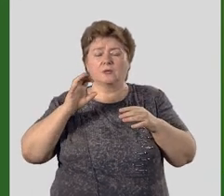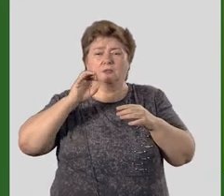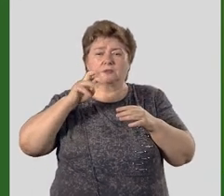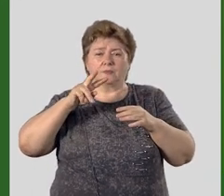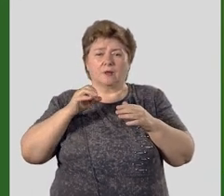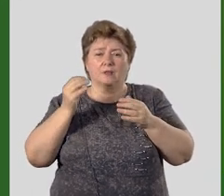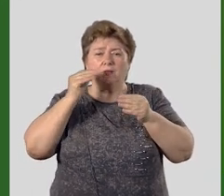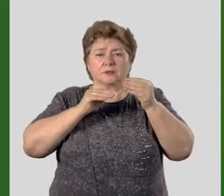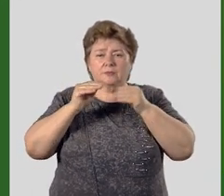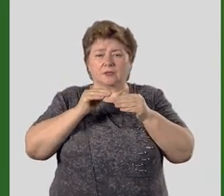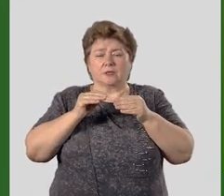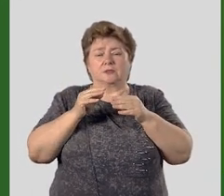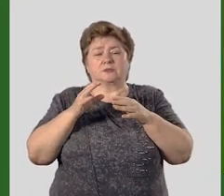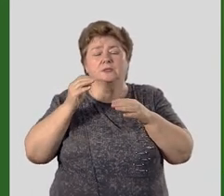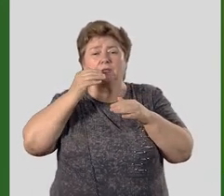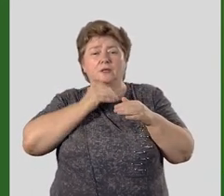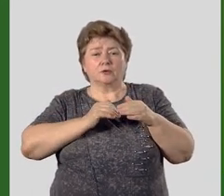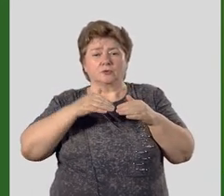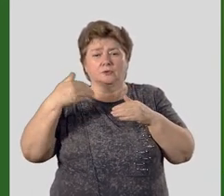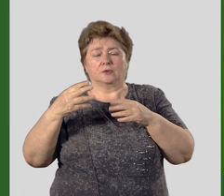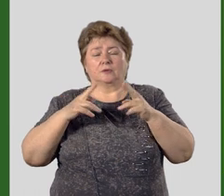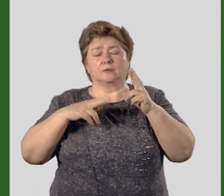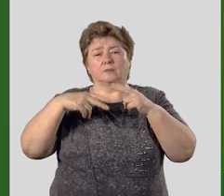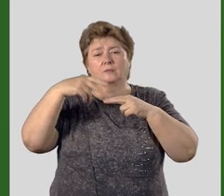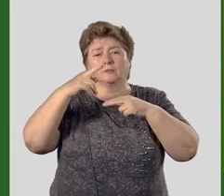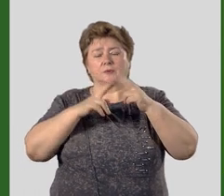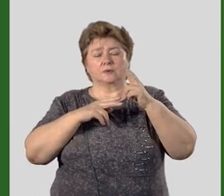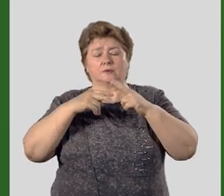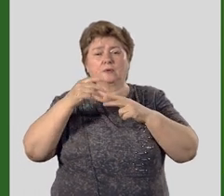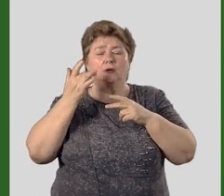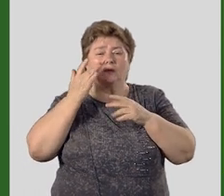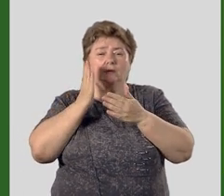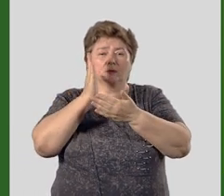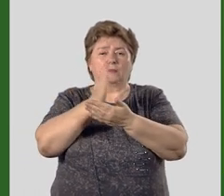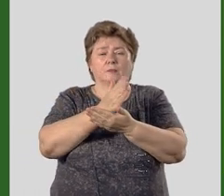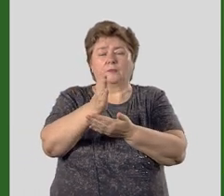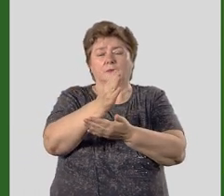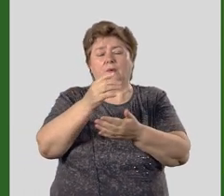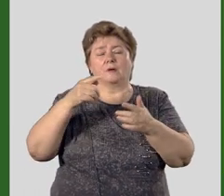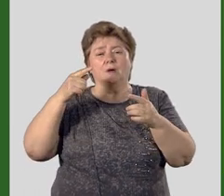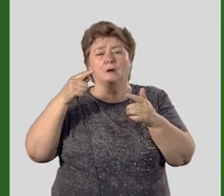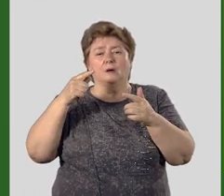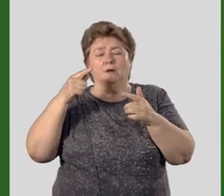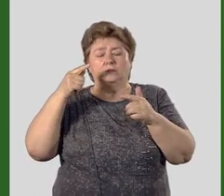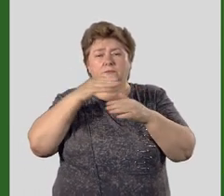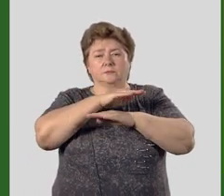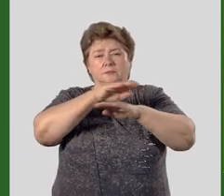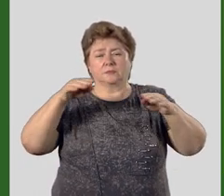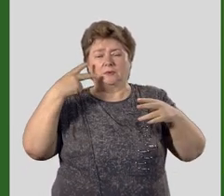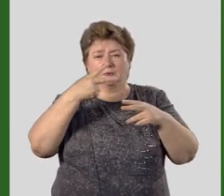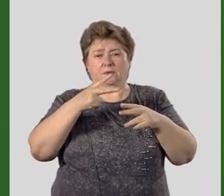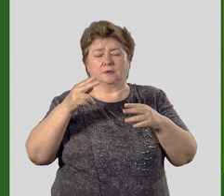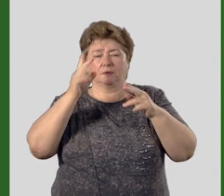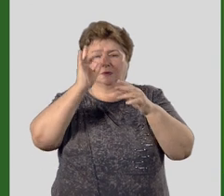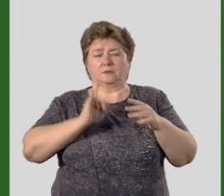накапливается с южной стороны. К постройкам, которые строго ориентированы по сторонам горизонта, относятся